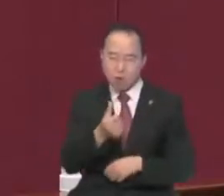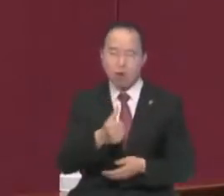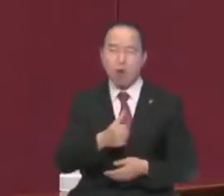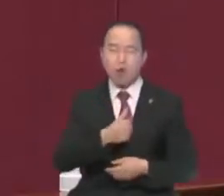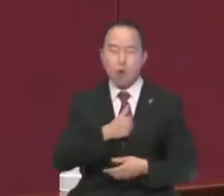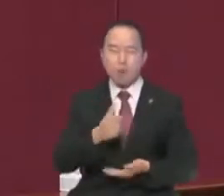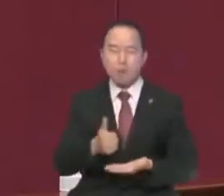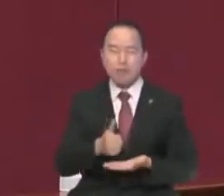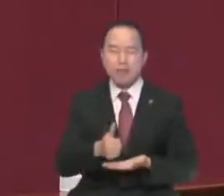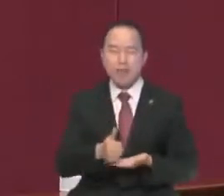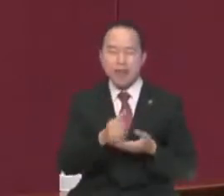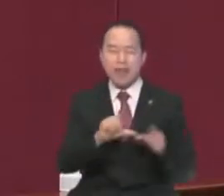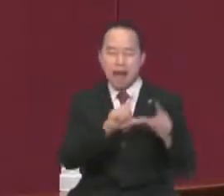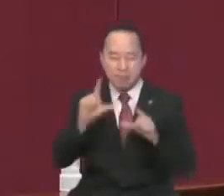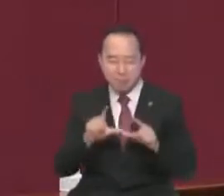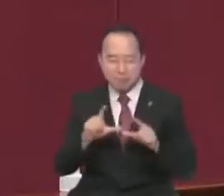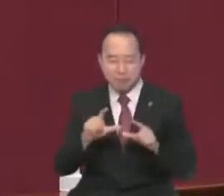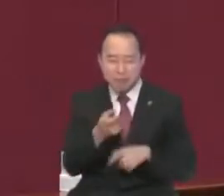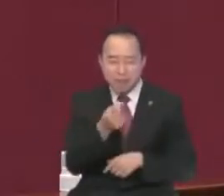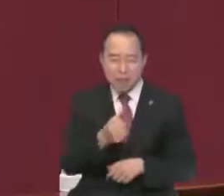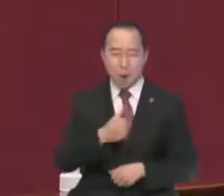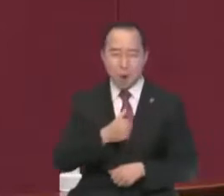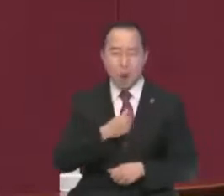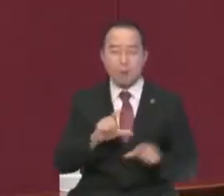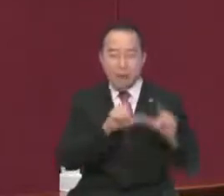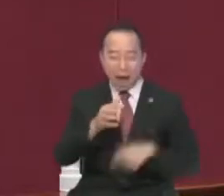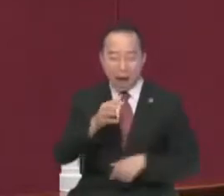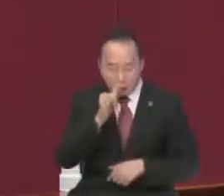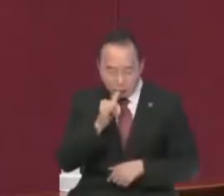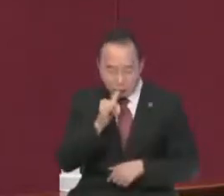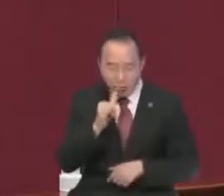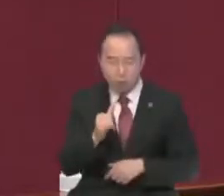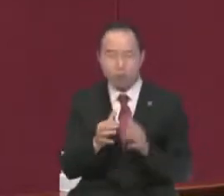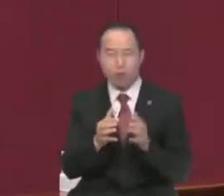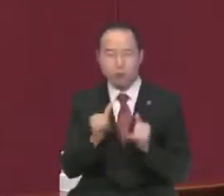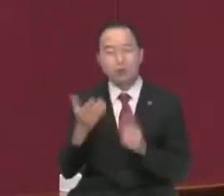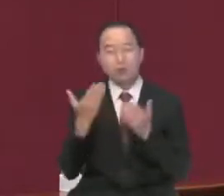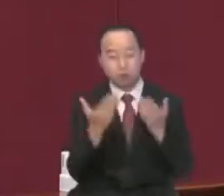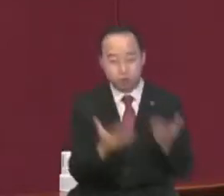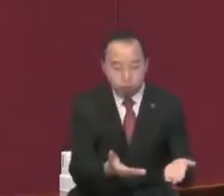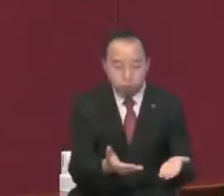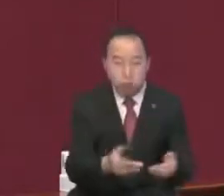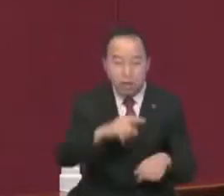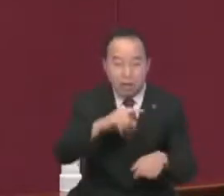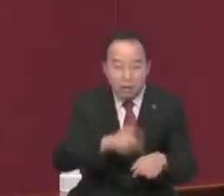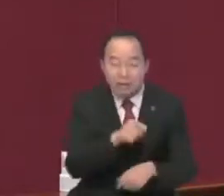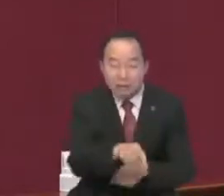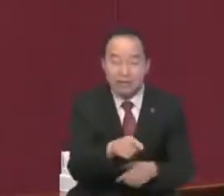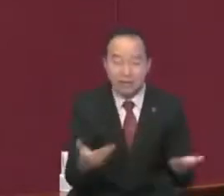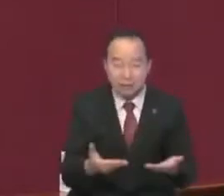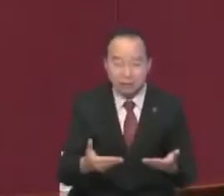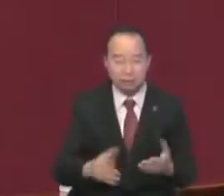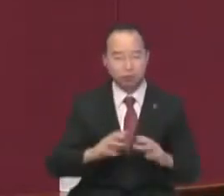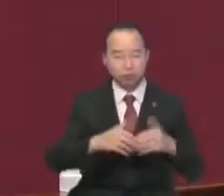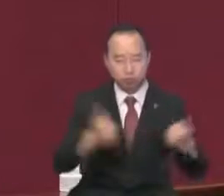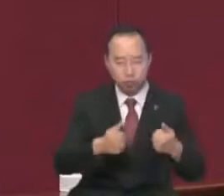믿음을 국민들에게 드리는 것, 바로 그것이 전시 정부와 이 국회가 해야 할 일입니다.